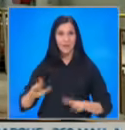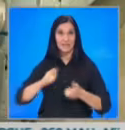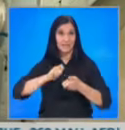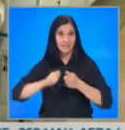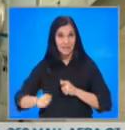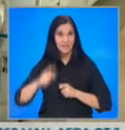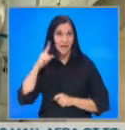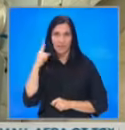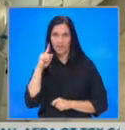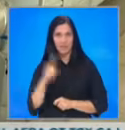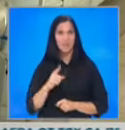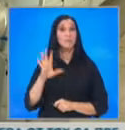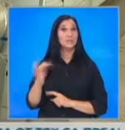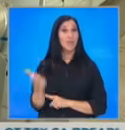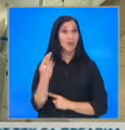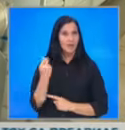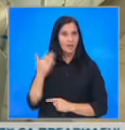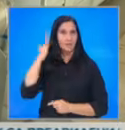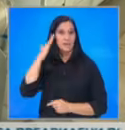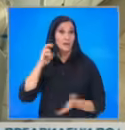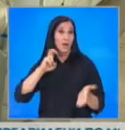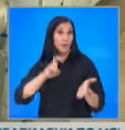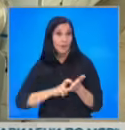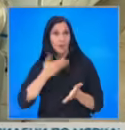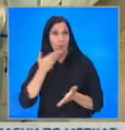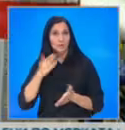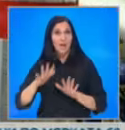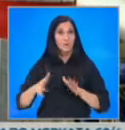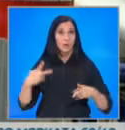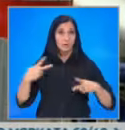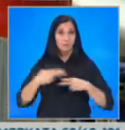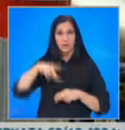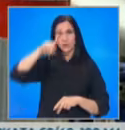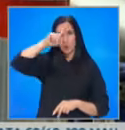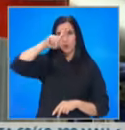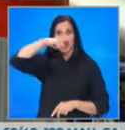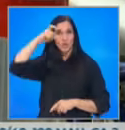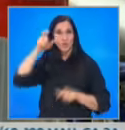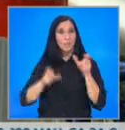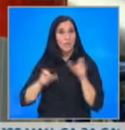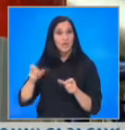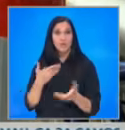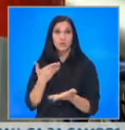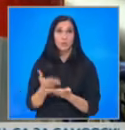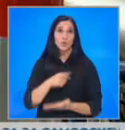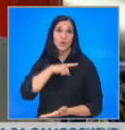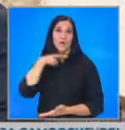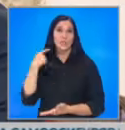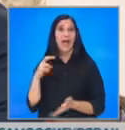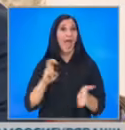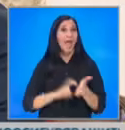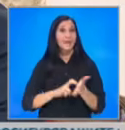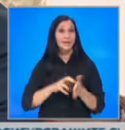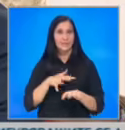санкция дневна е 50 000 лева. Министърът на енергетиката обясни, че евентуално спиране на столичната топлофикация ще подложи на риск енергийната